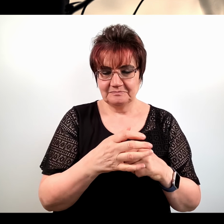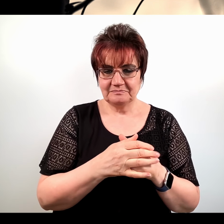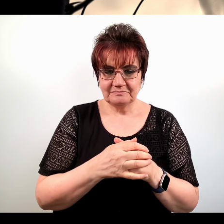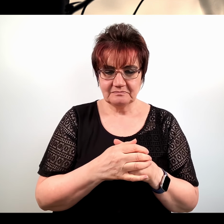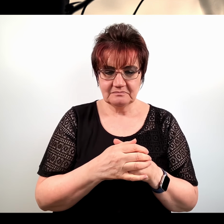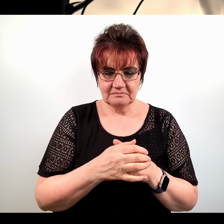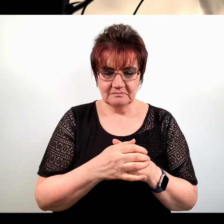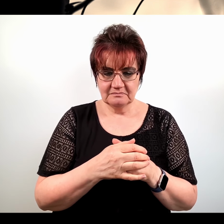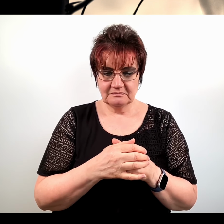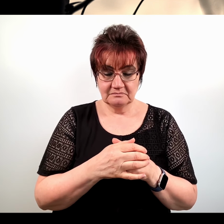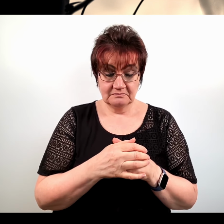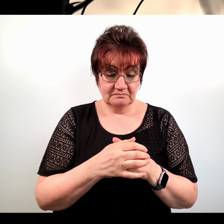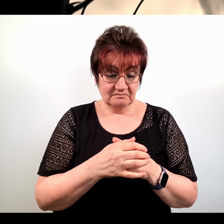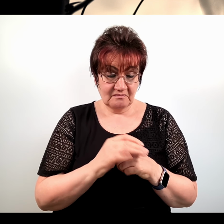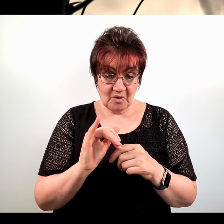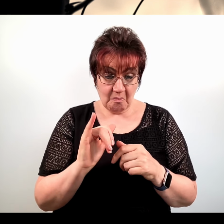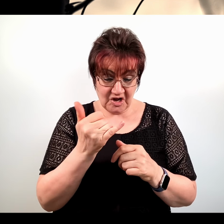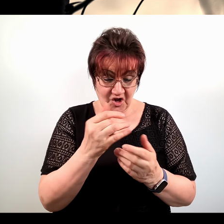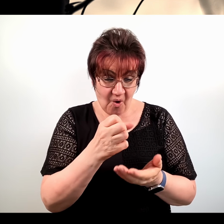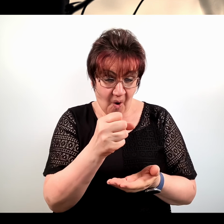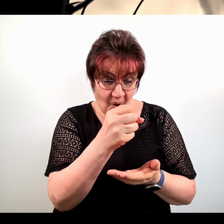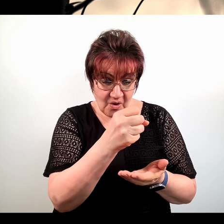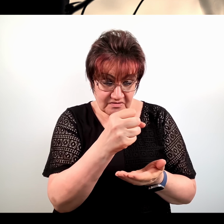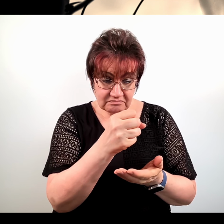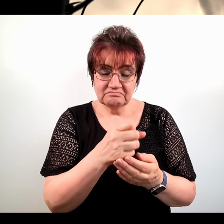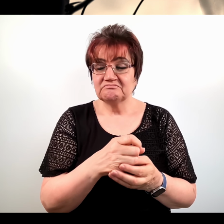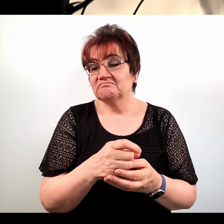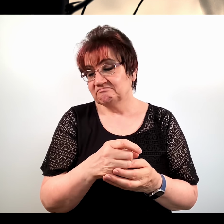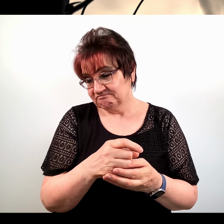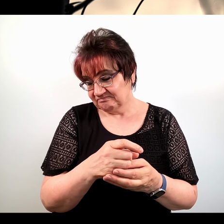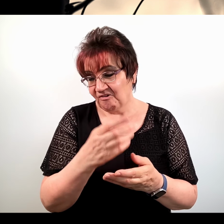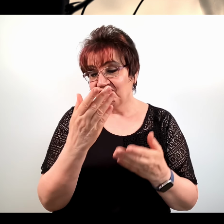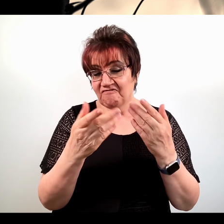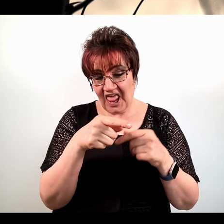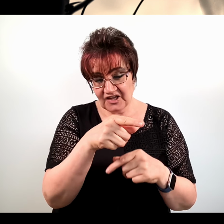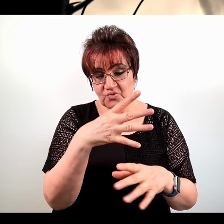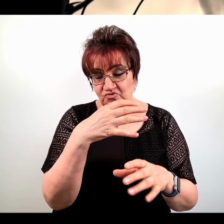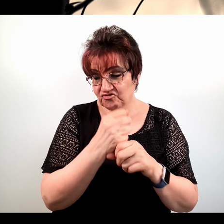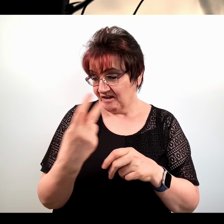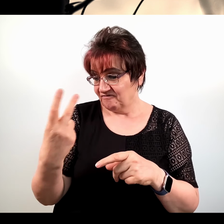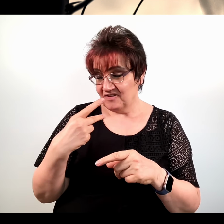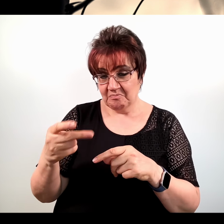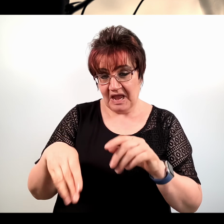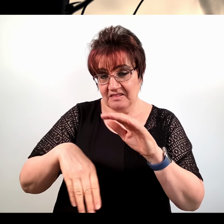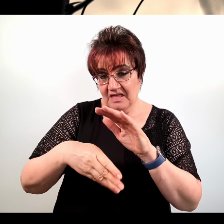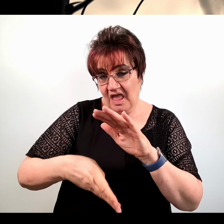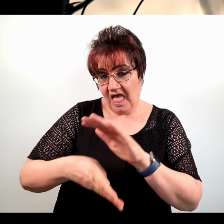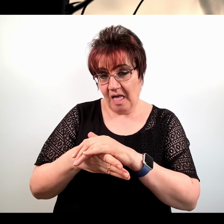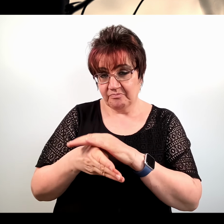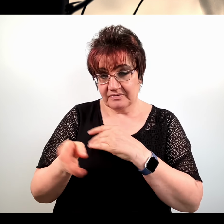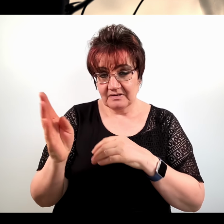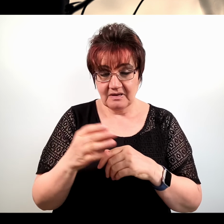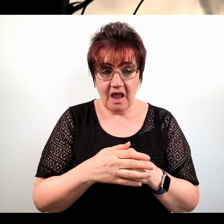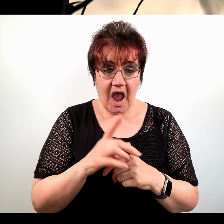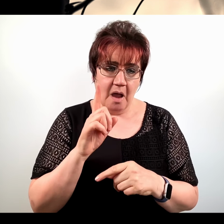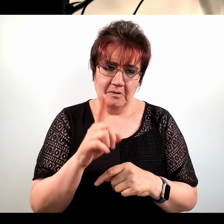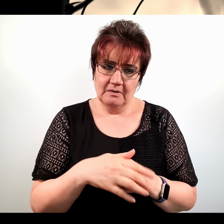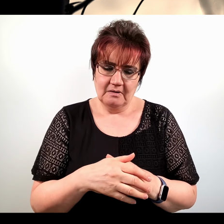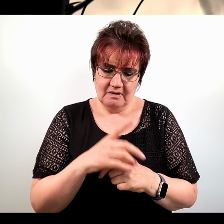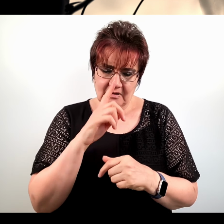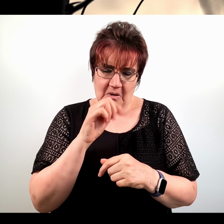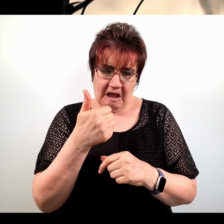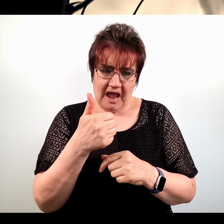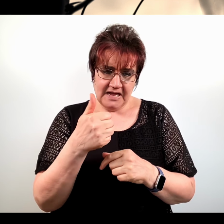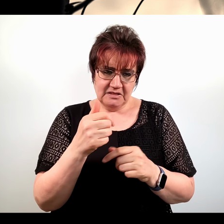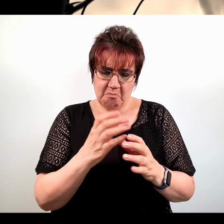sagte geschwind, »Mit Gold könntest du uns hier schon wegjagen, das stimmt wohl. Doch geben wir uns